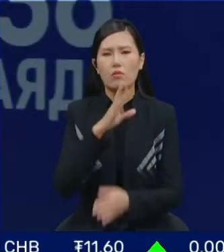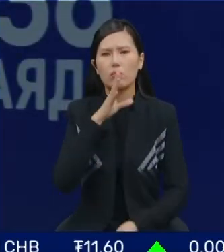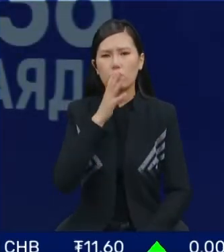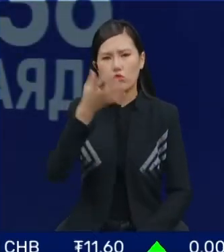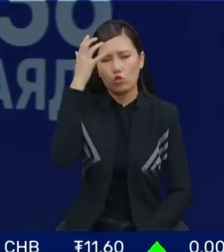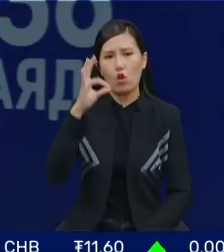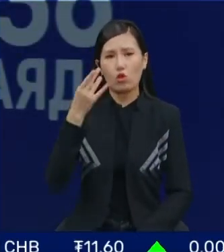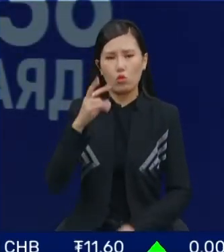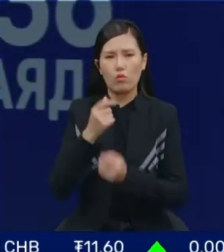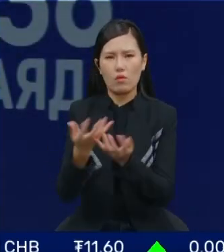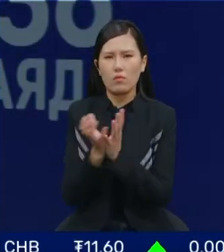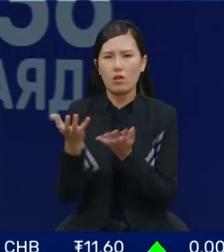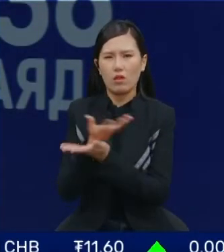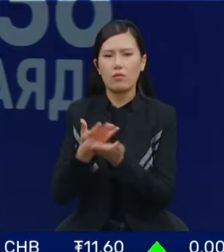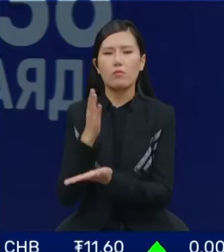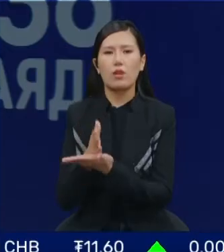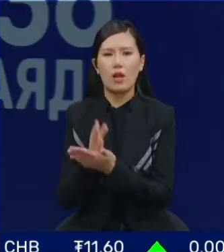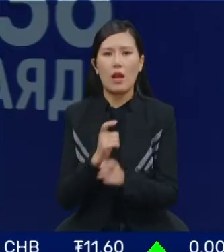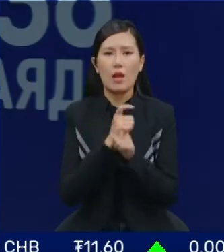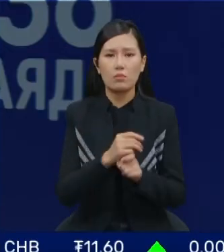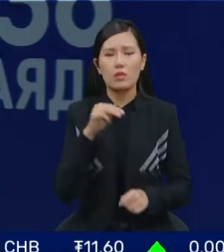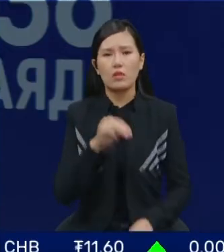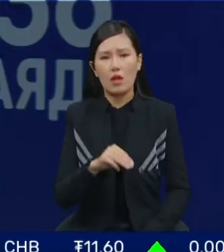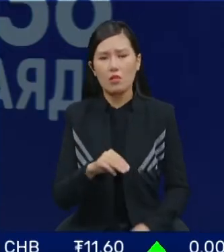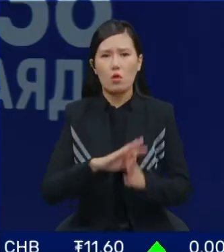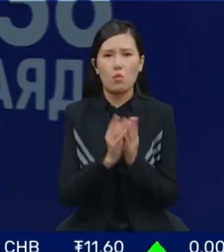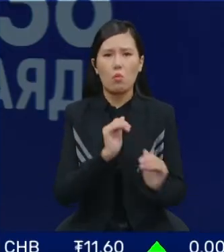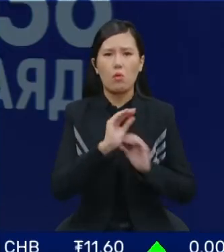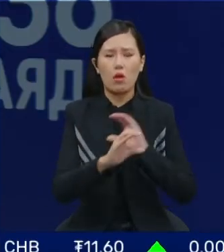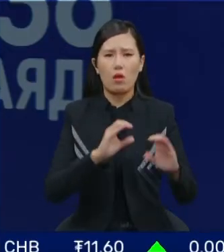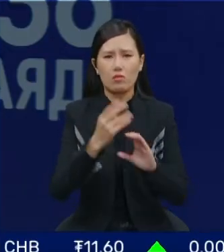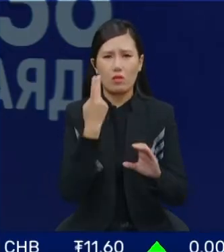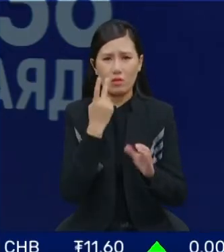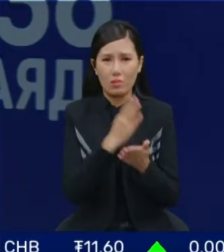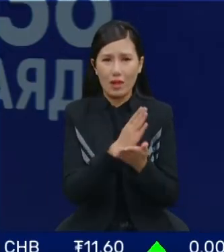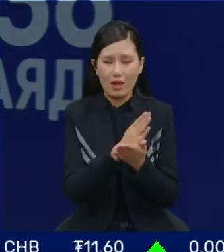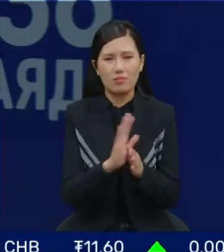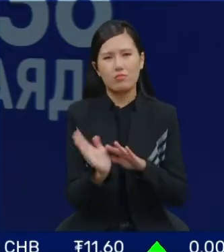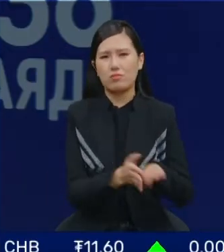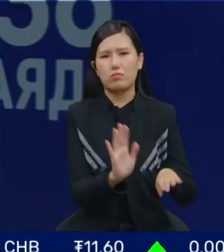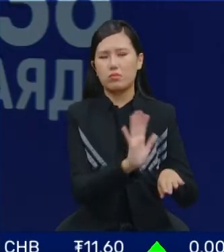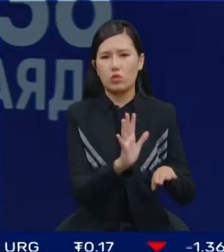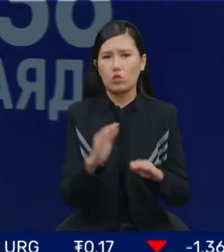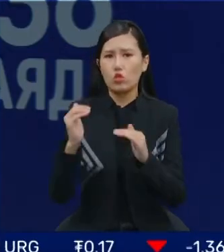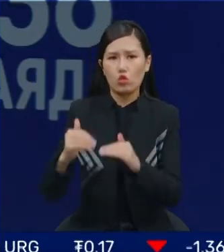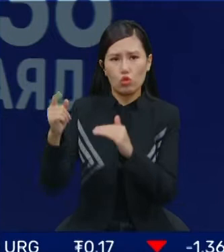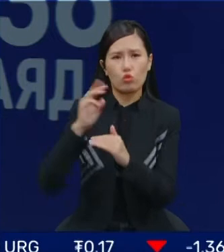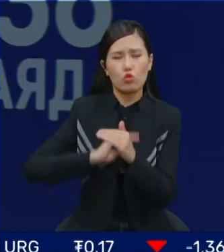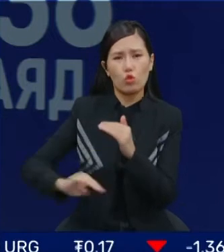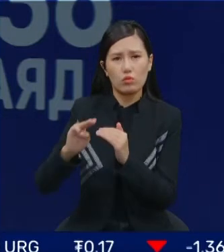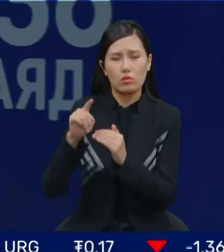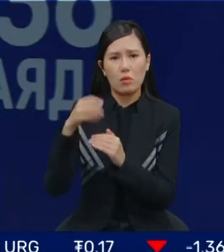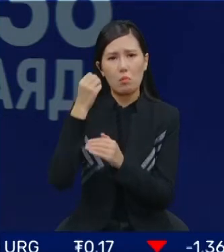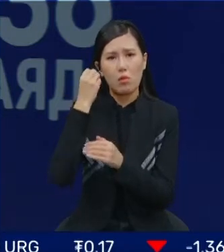Халамж, тэтгэвэр, тэтгэмжийн нэмэгдэл дийлэнх зардлыг бүрдүүлж байгаа учраас ерөнхий сайдаас хөгжлийн бодлогоо мартаагүй биз гэж асуухад